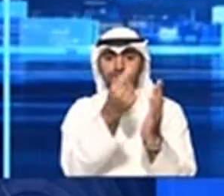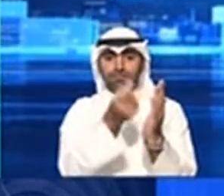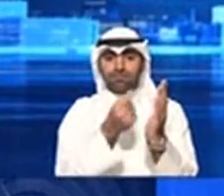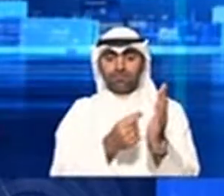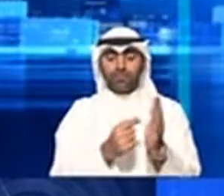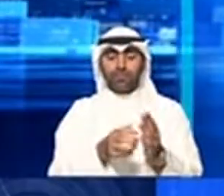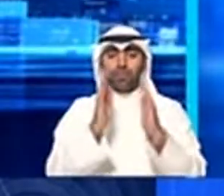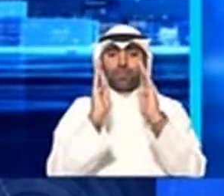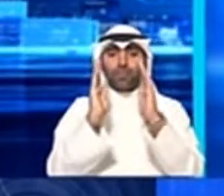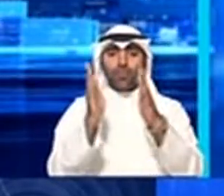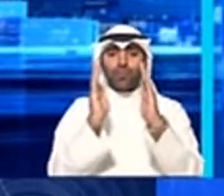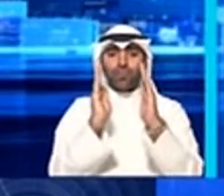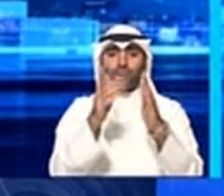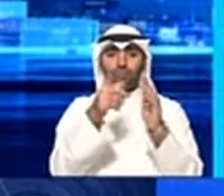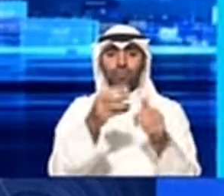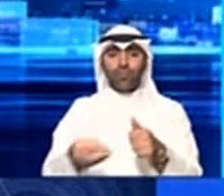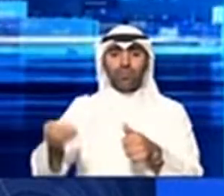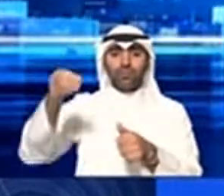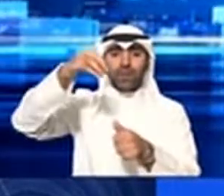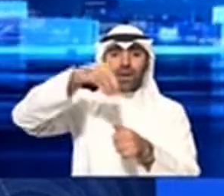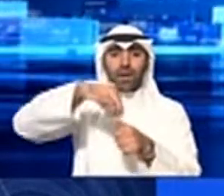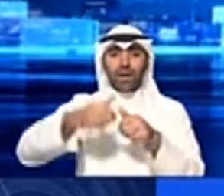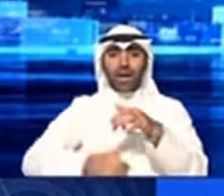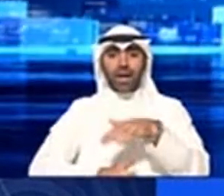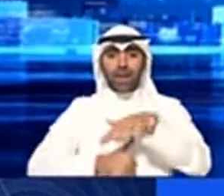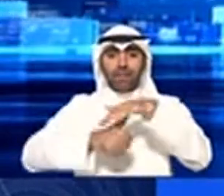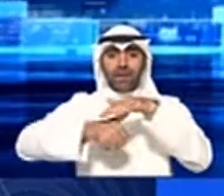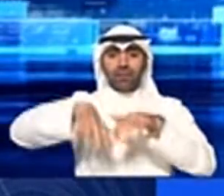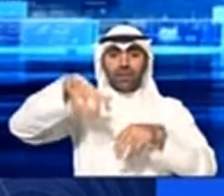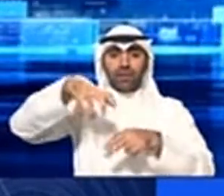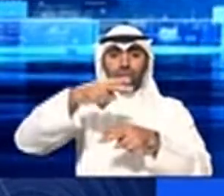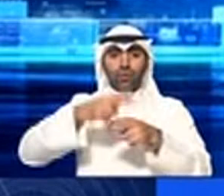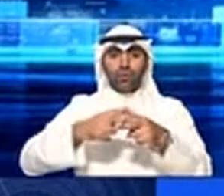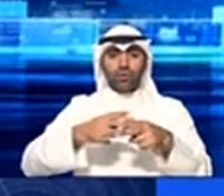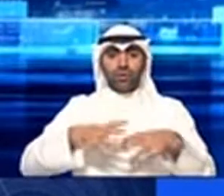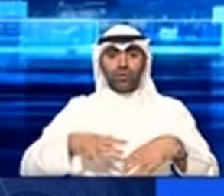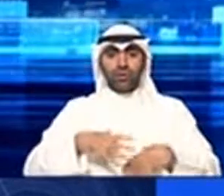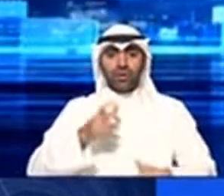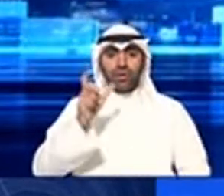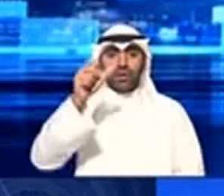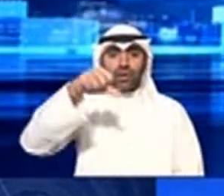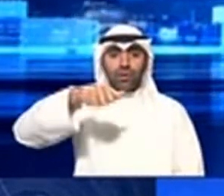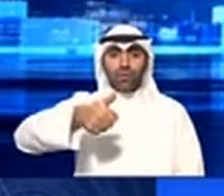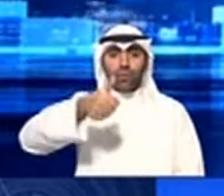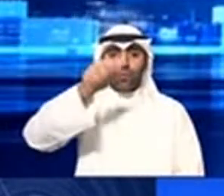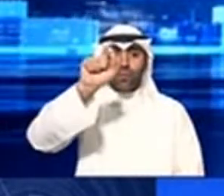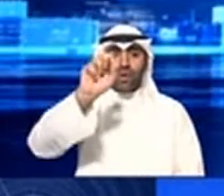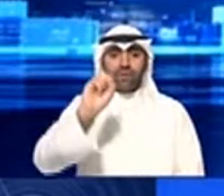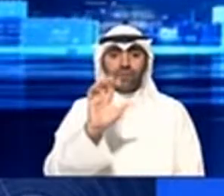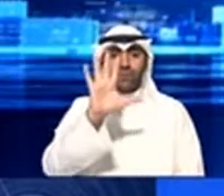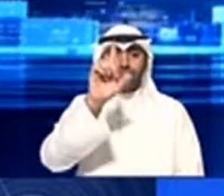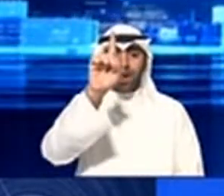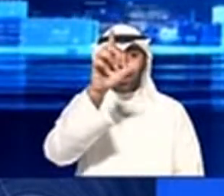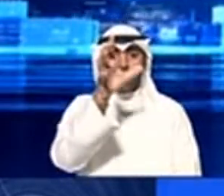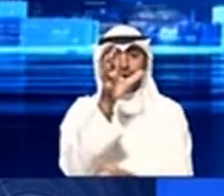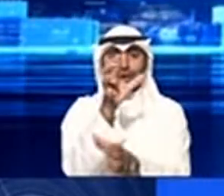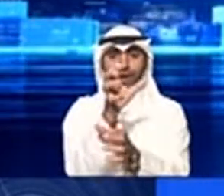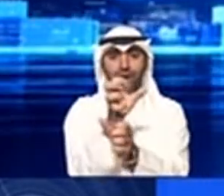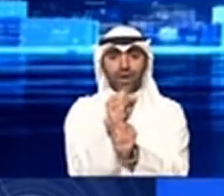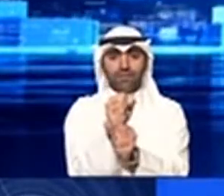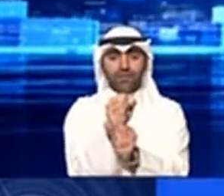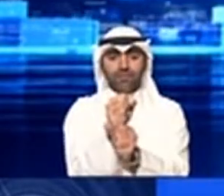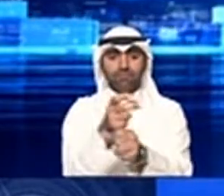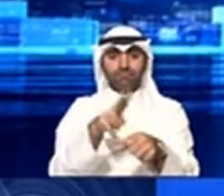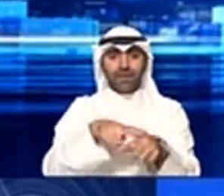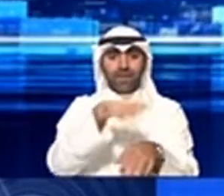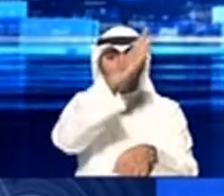سموه حفظه الله لسمو الشيخ مشعل الأحمد الجابر الصباح حفظه الله لولاية العهد ومبايعة أعضاء مجلس